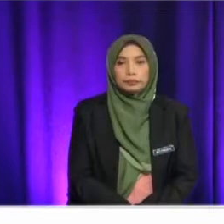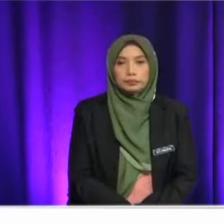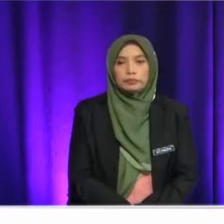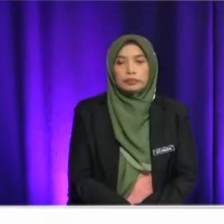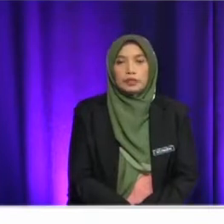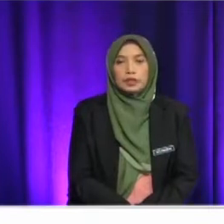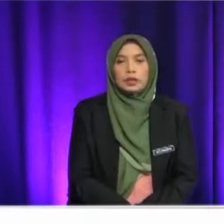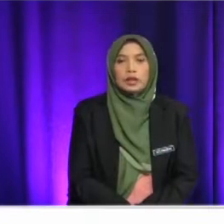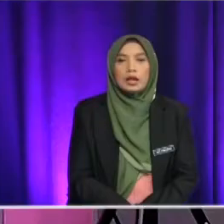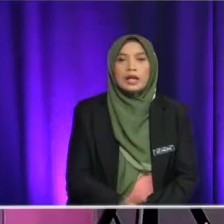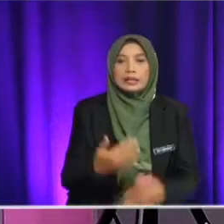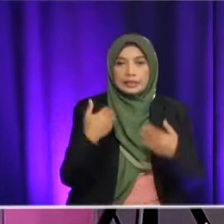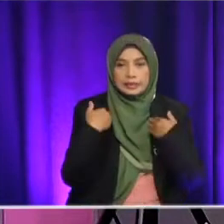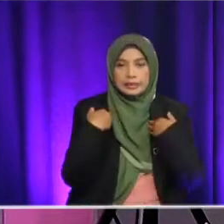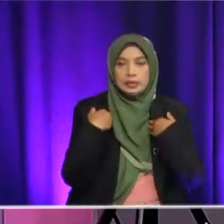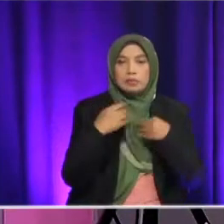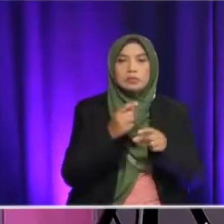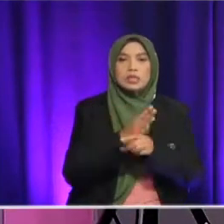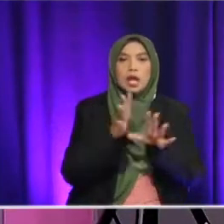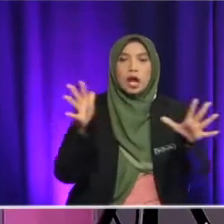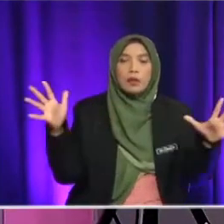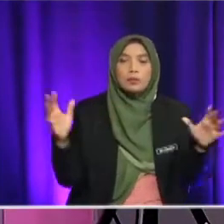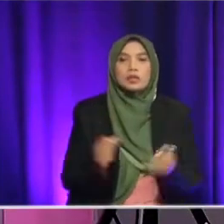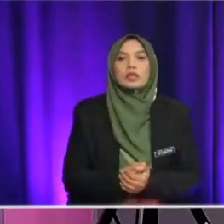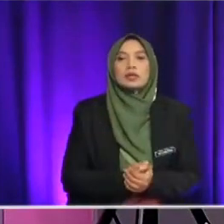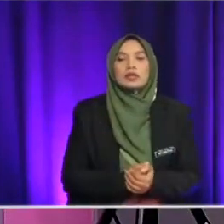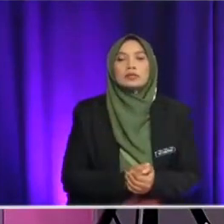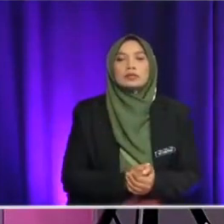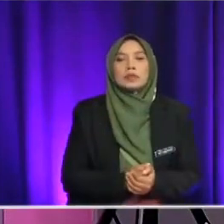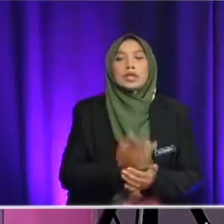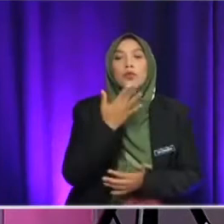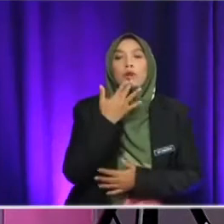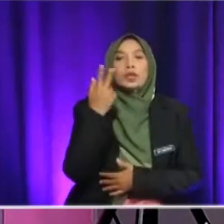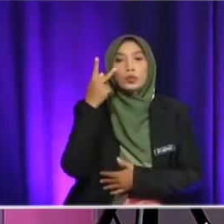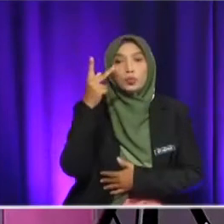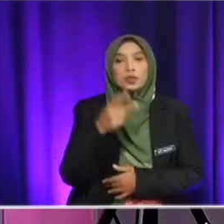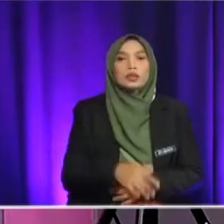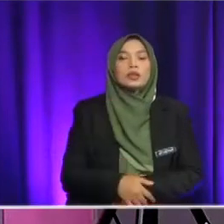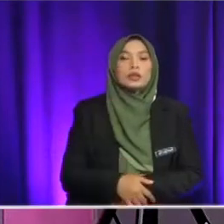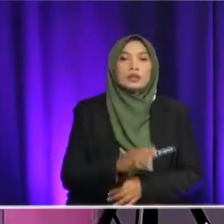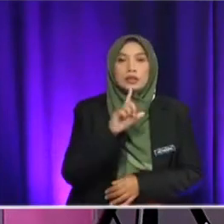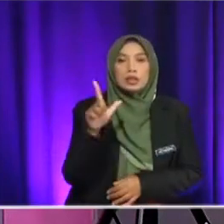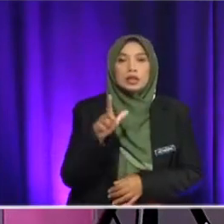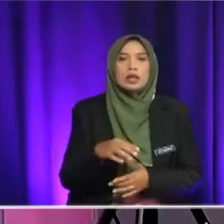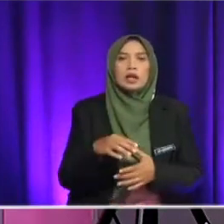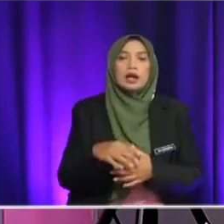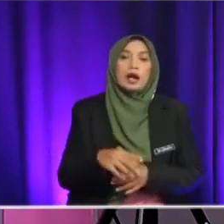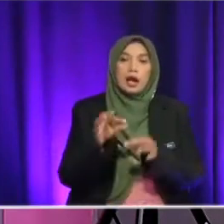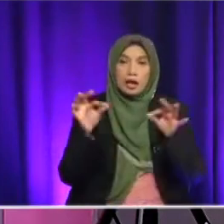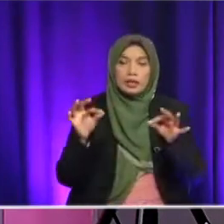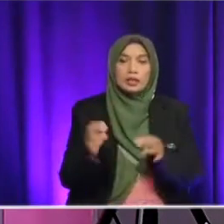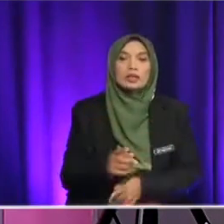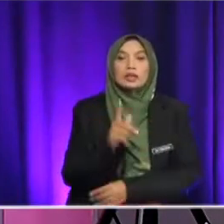kasih, Hafiz. Kita kupas seperti biasa, iaitu yang berwarna kuning ialah ayat, topik dan ayat